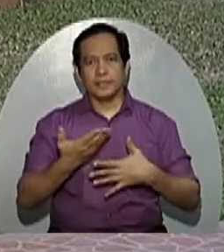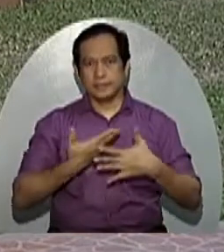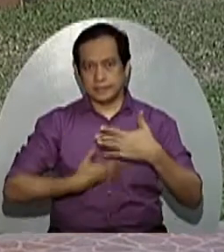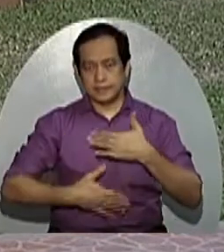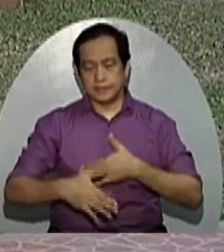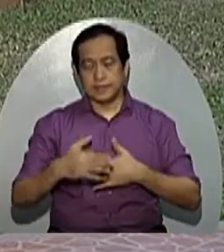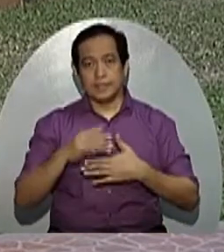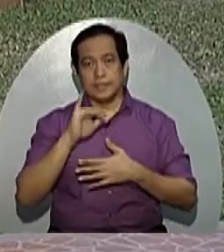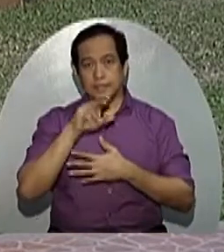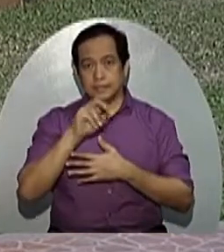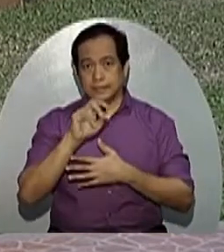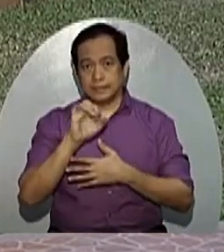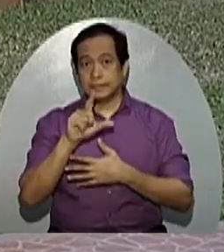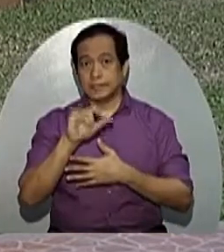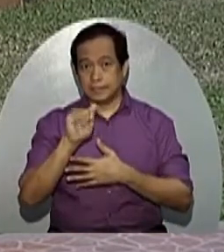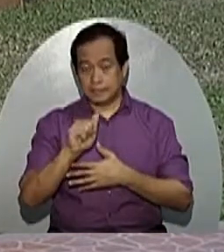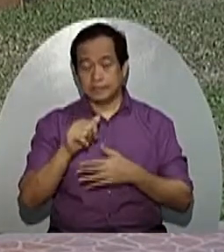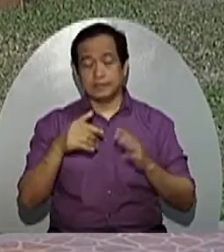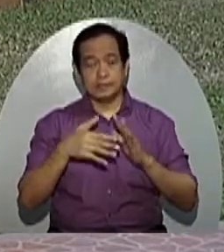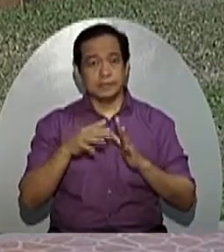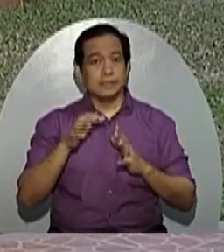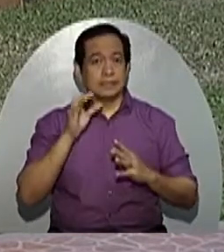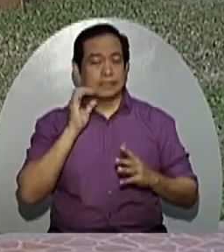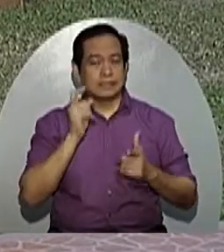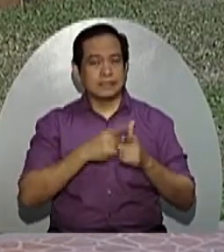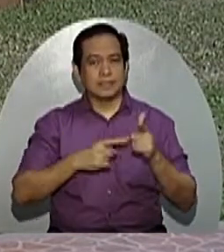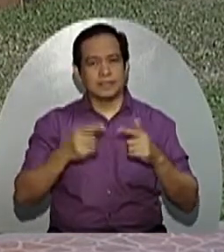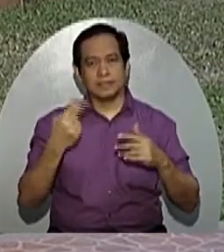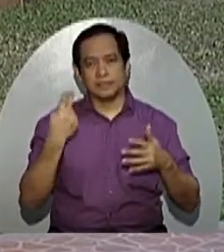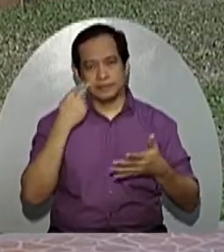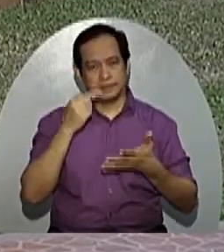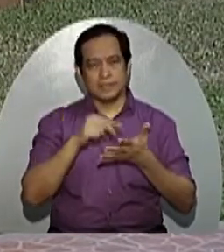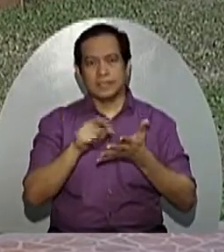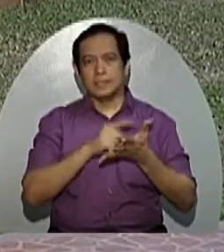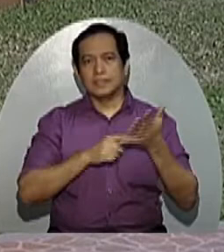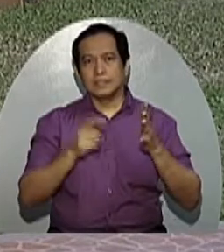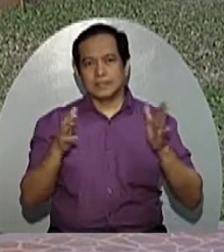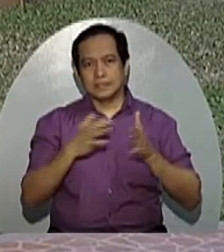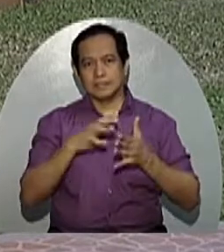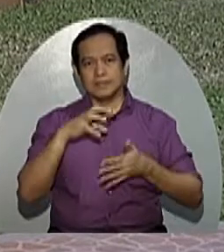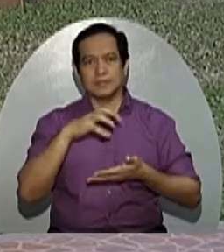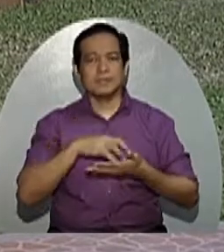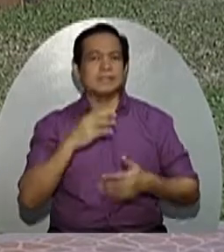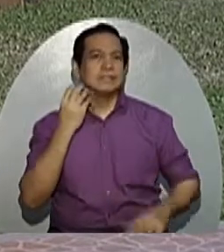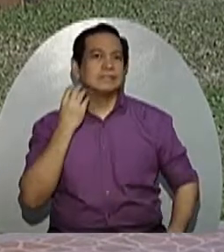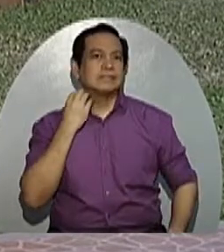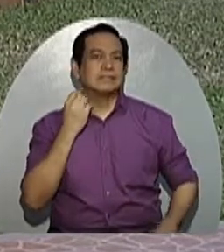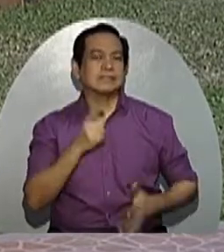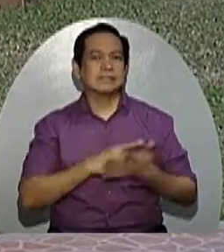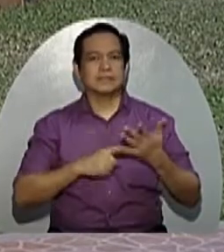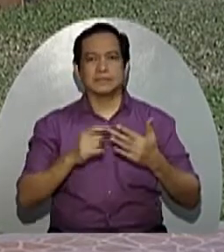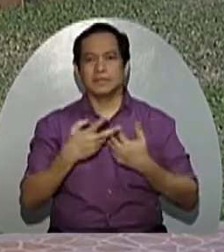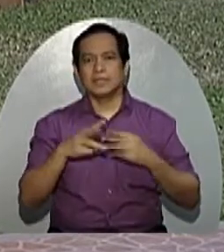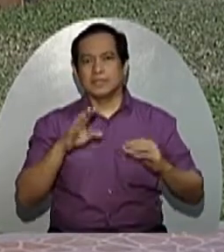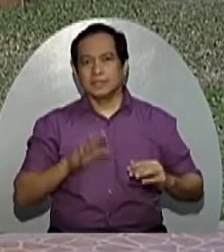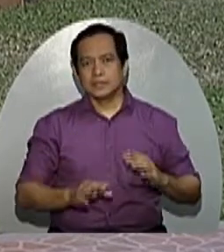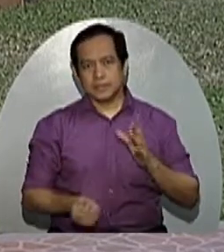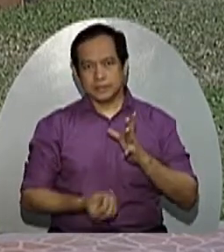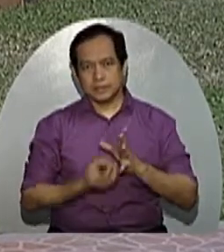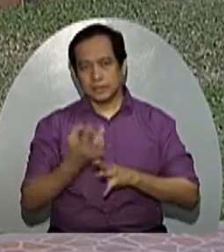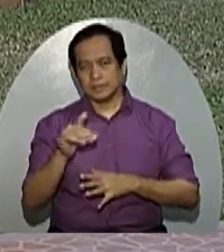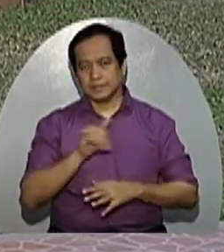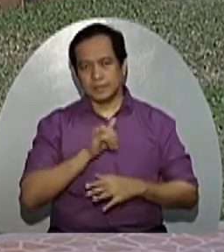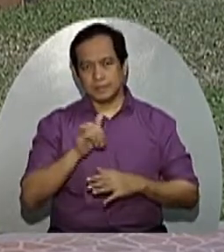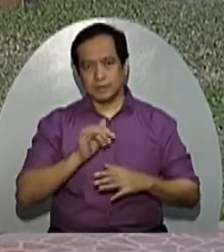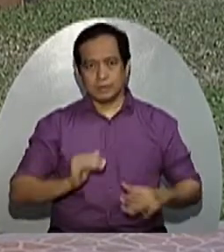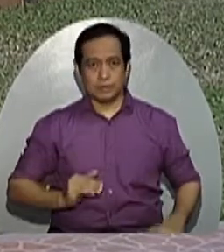Pagkapanganak pa lamang ni Jenilyn kay Crislyn, kinakitaan na ito ng maliit na bukol sa kanyang leeg. At habang lumalaki ang bata, sabay